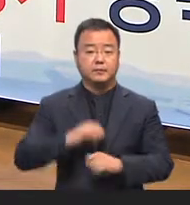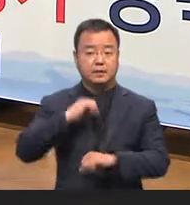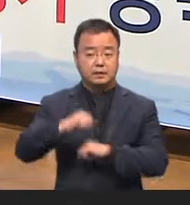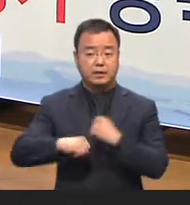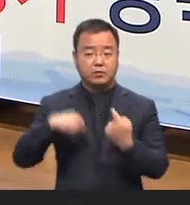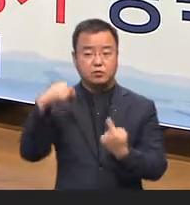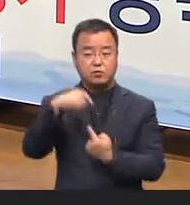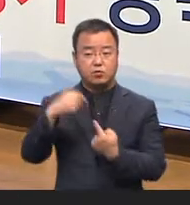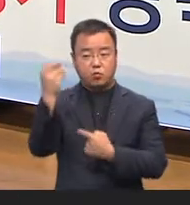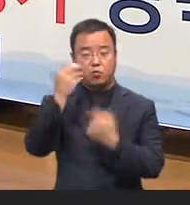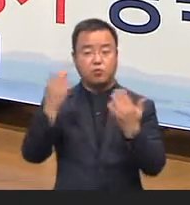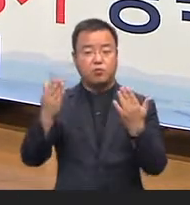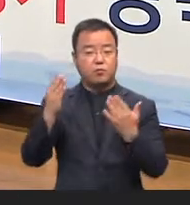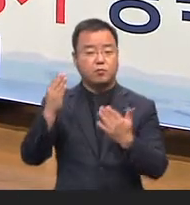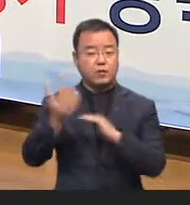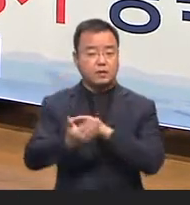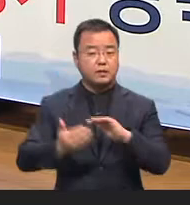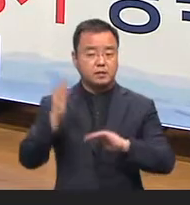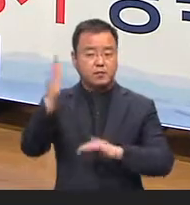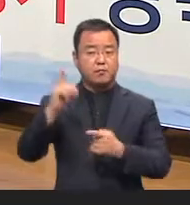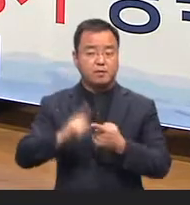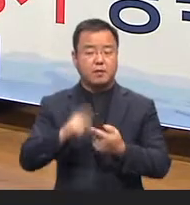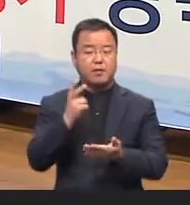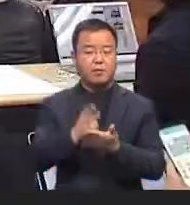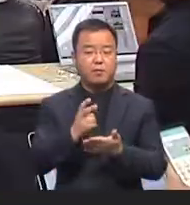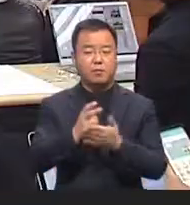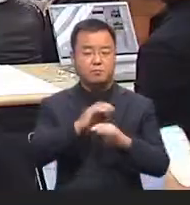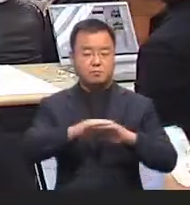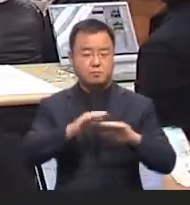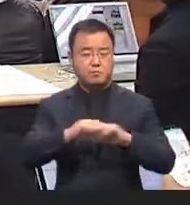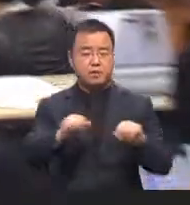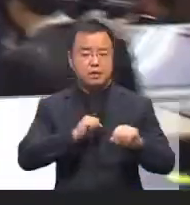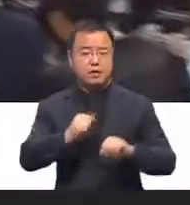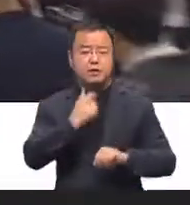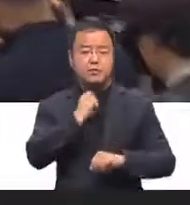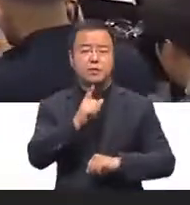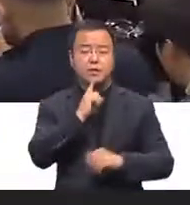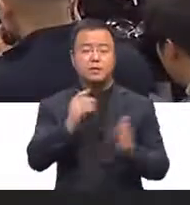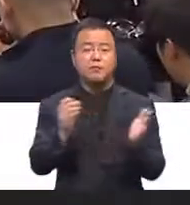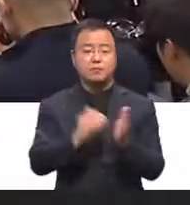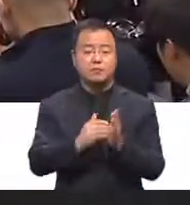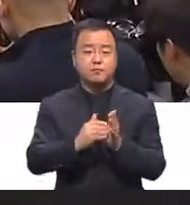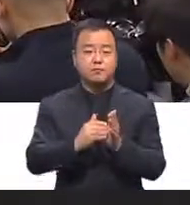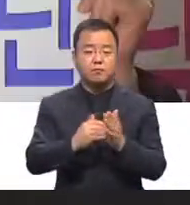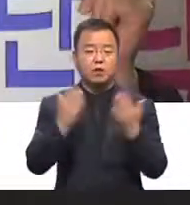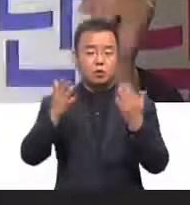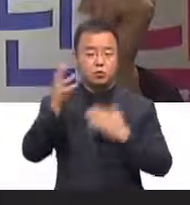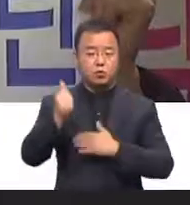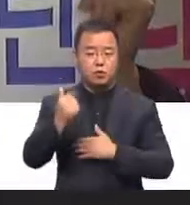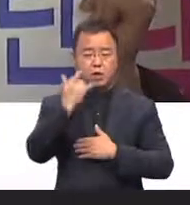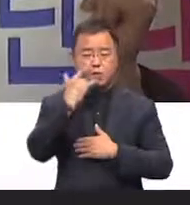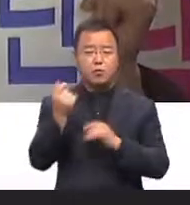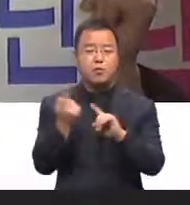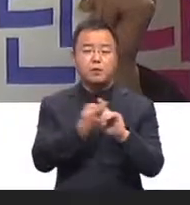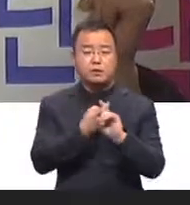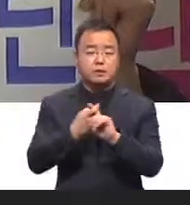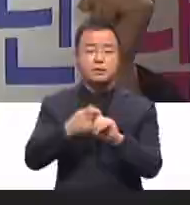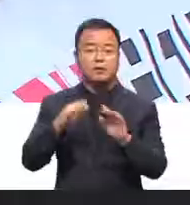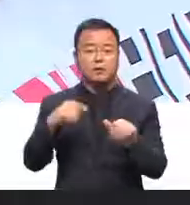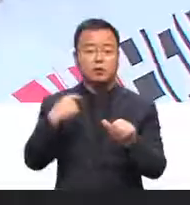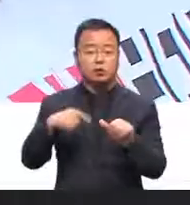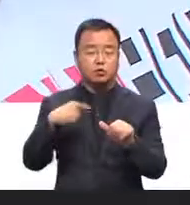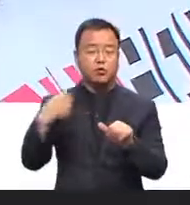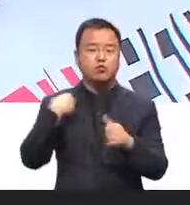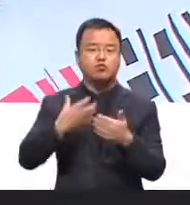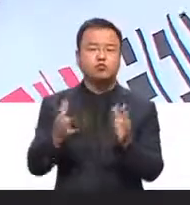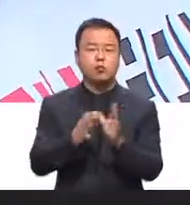자사고들은 예고대로 법적 대응에 나서겠다고 밝혔습니다. 자사고 교장과 학부모들로 구성된 공동체연합은 교육부 발표